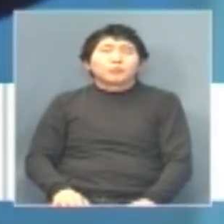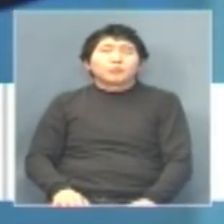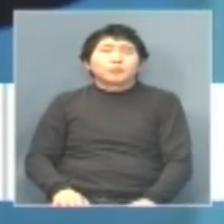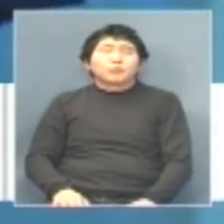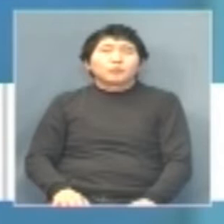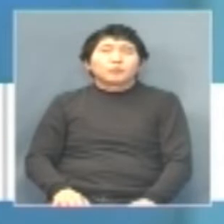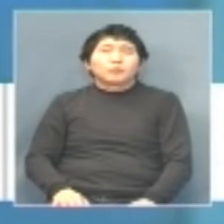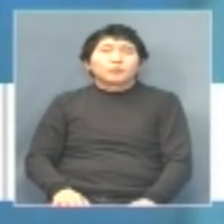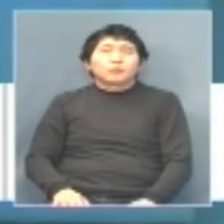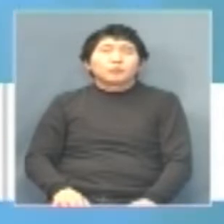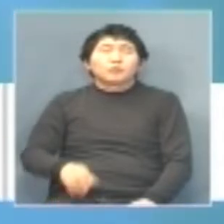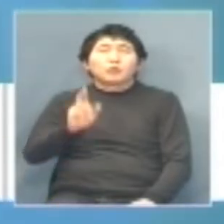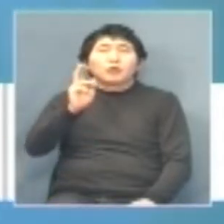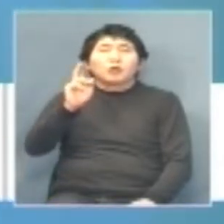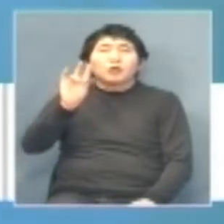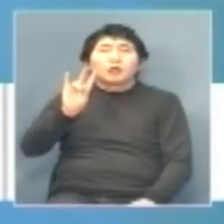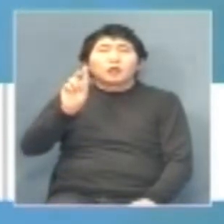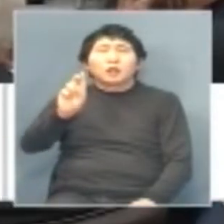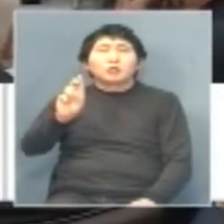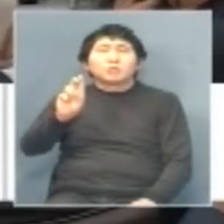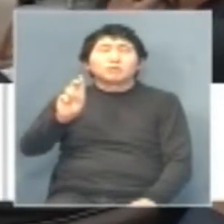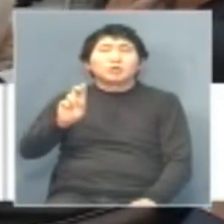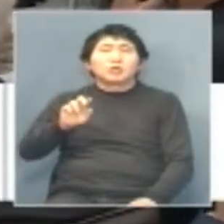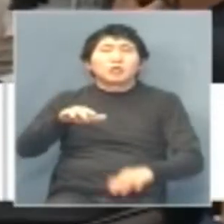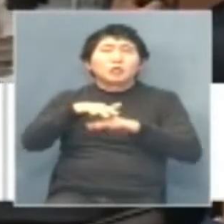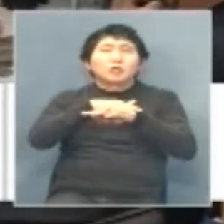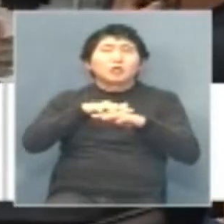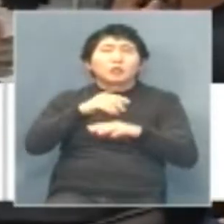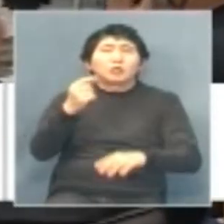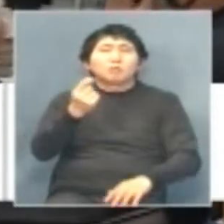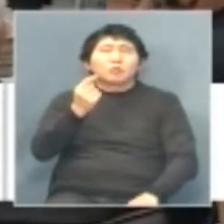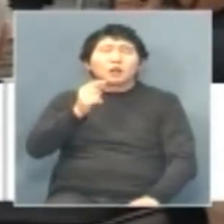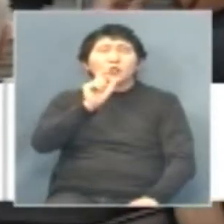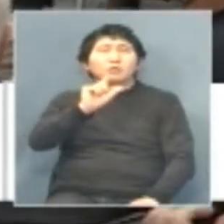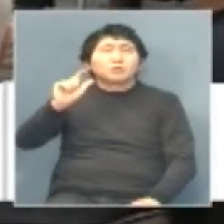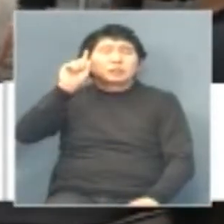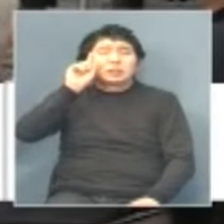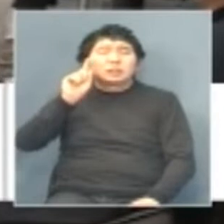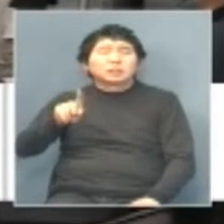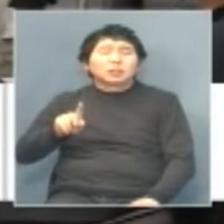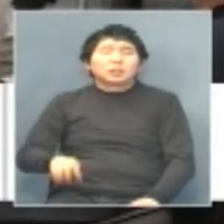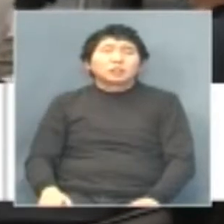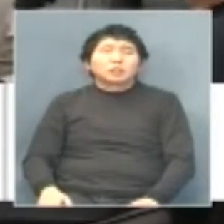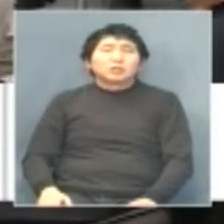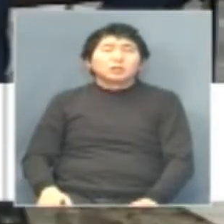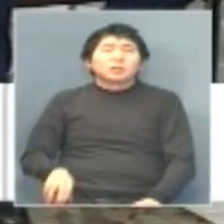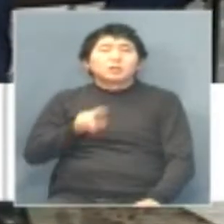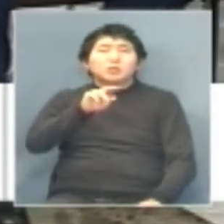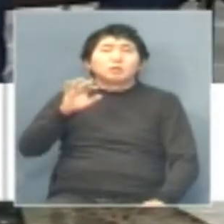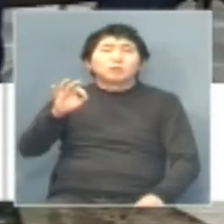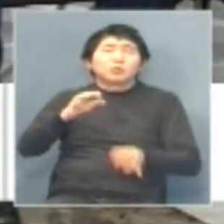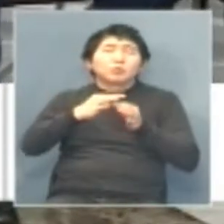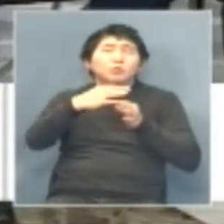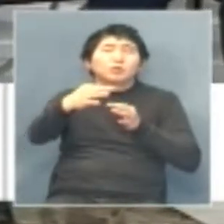жүрген ұлттық қауіпсіздік комитетінің қызметкерлері туралы халық аз біледі. Осы олқылықтың орнын толтыру мақсатында комитеттің облыс бойынша департаменті